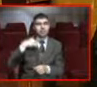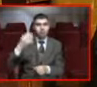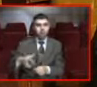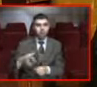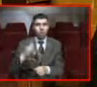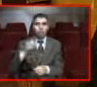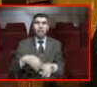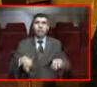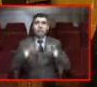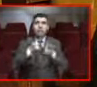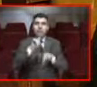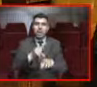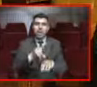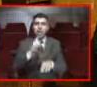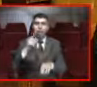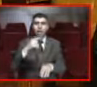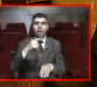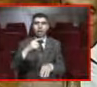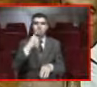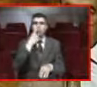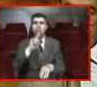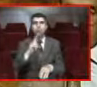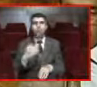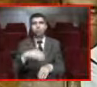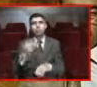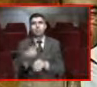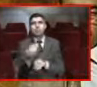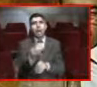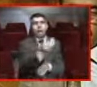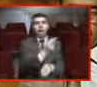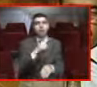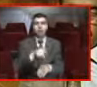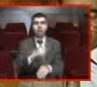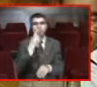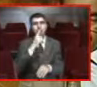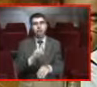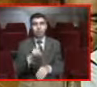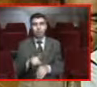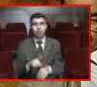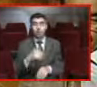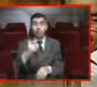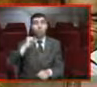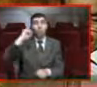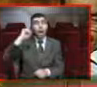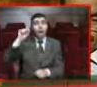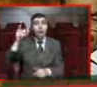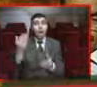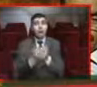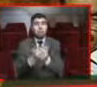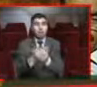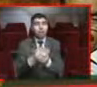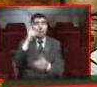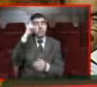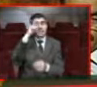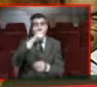أخرى تمنعها كرامة النفس من التسول. لقد شكل ملف المقاومة وشهداء الاستقلال واحدا